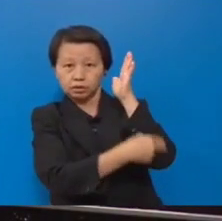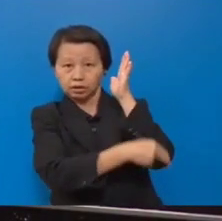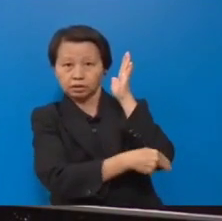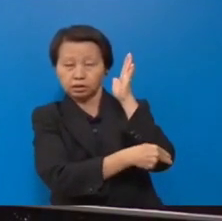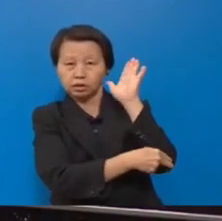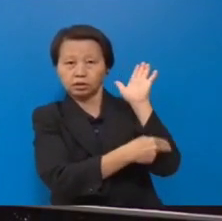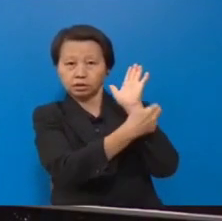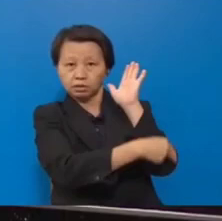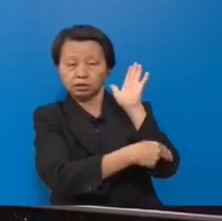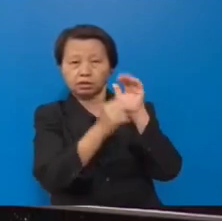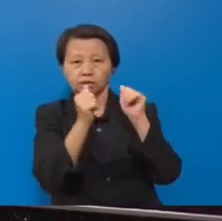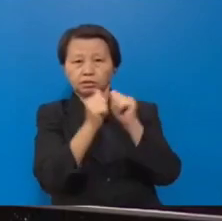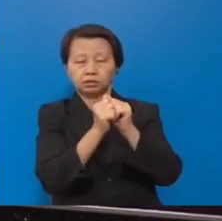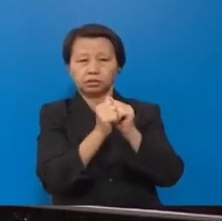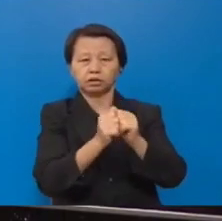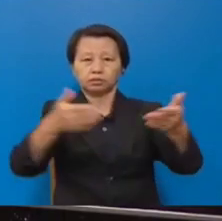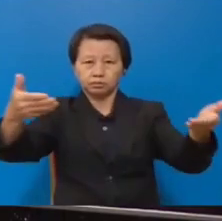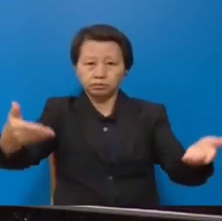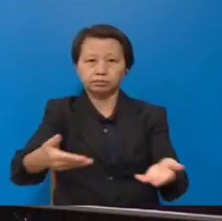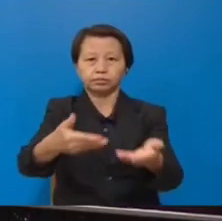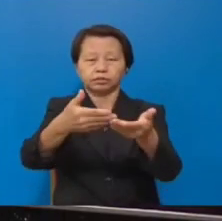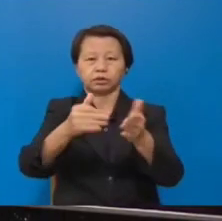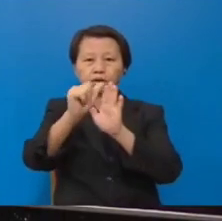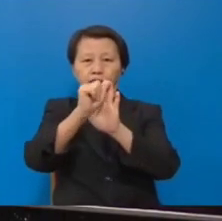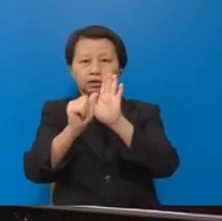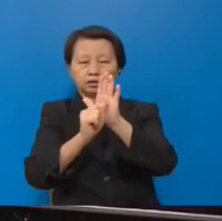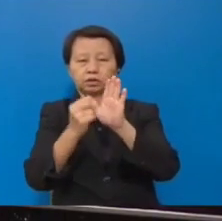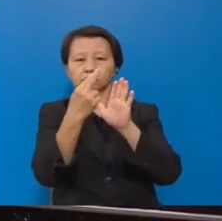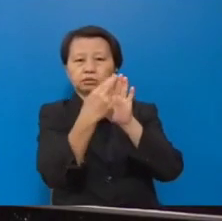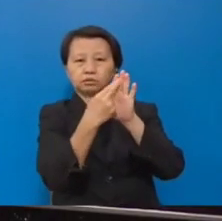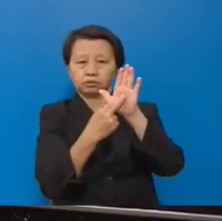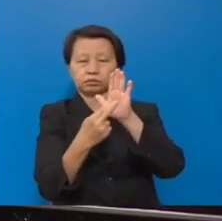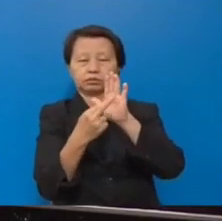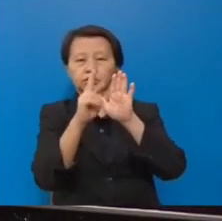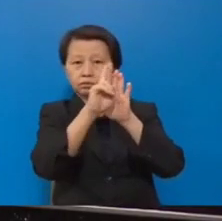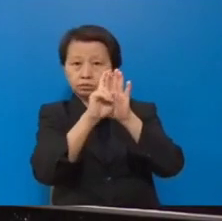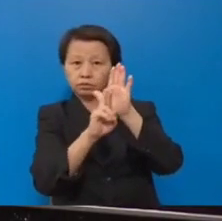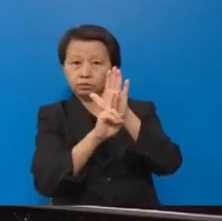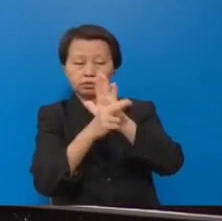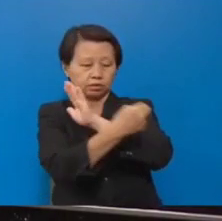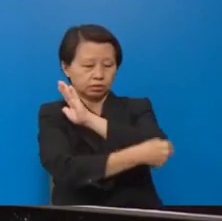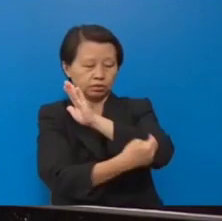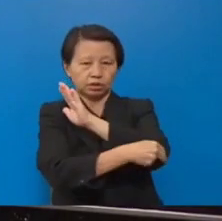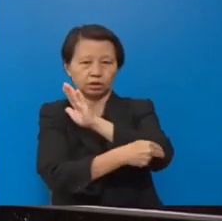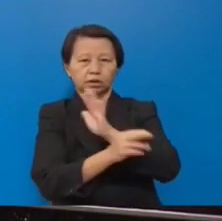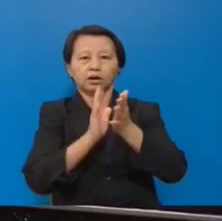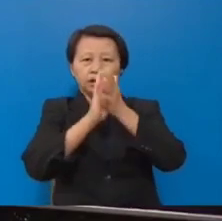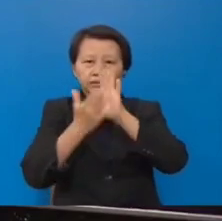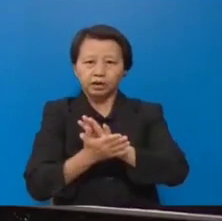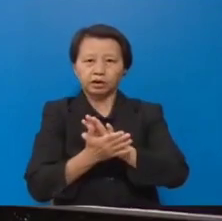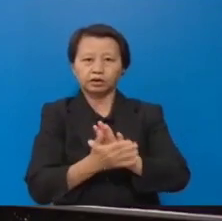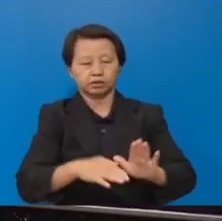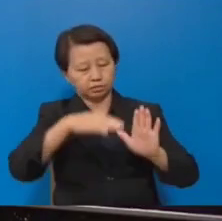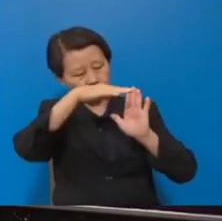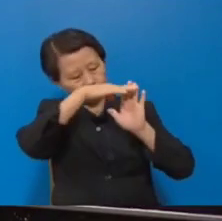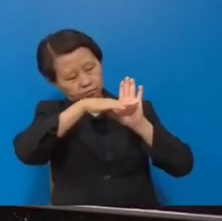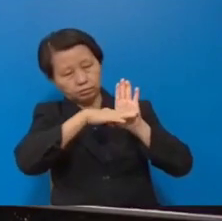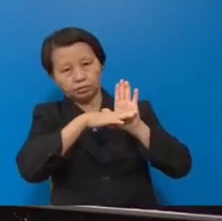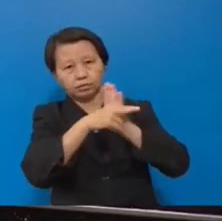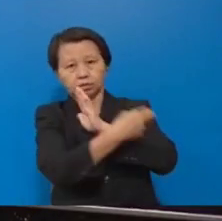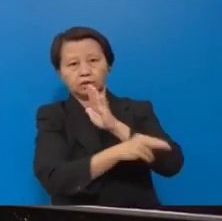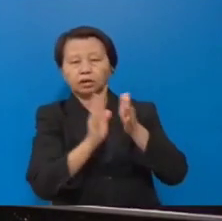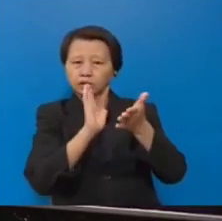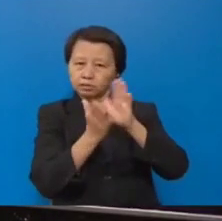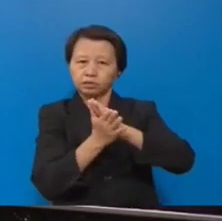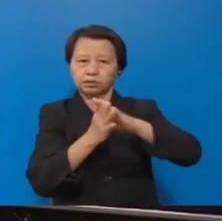dengan langkah memperkenalkan akta rukun negara hal ini supaya unit prinsip rukun negara terus